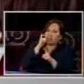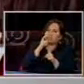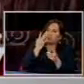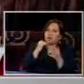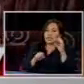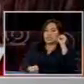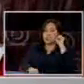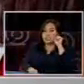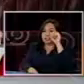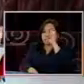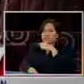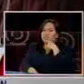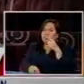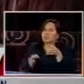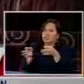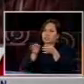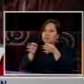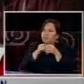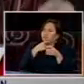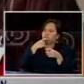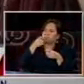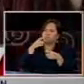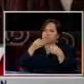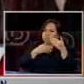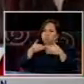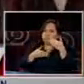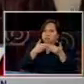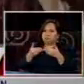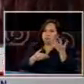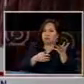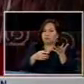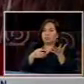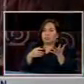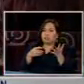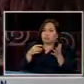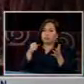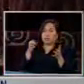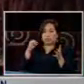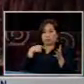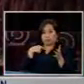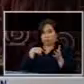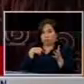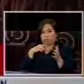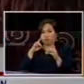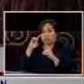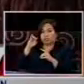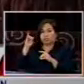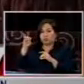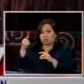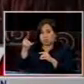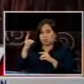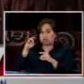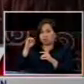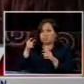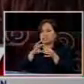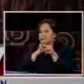Bureau of Immigration. And then so kung ano pa hong mga pwede na gawin ay yung Secretary of Justice having